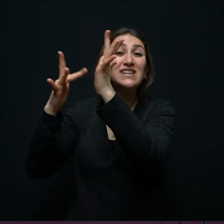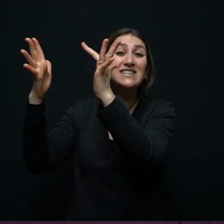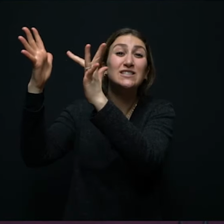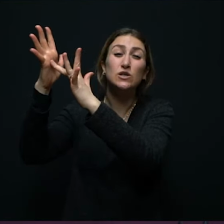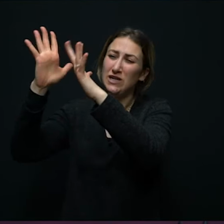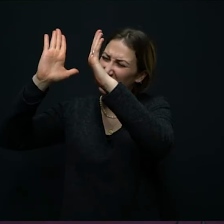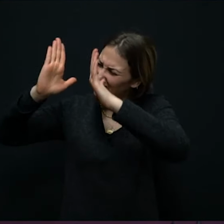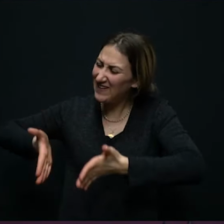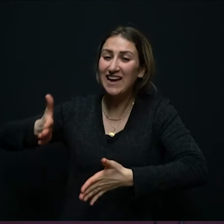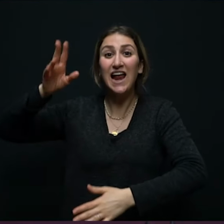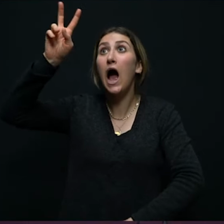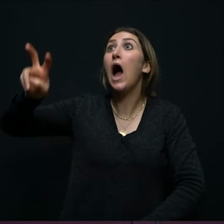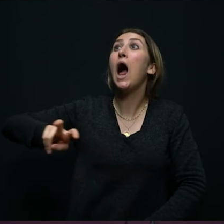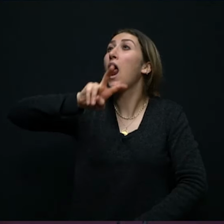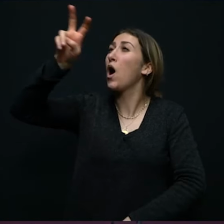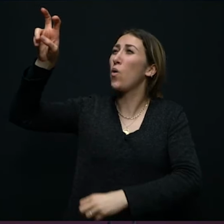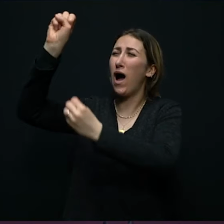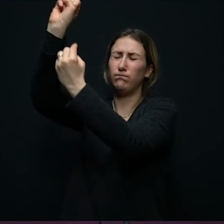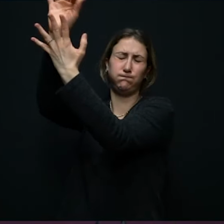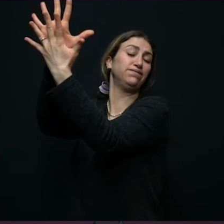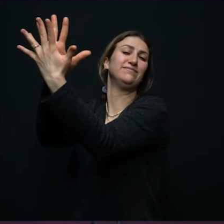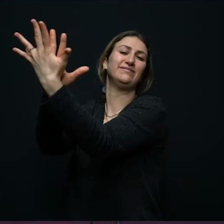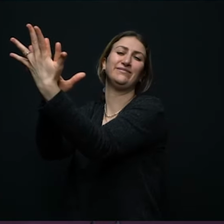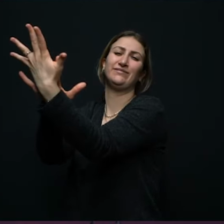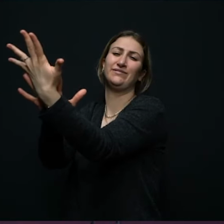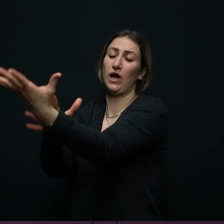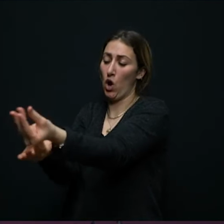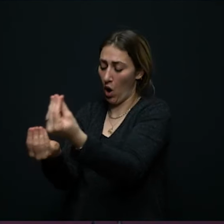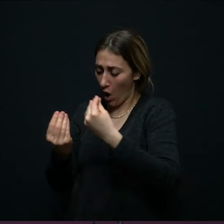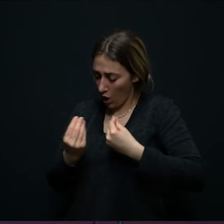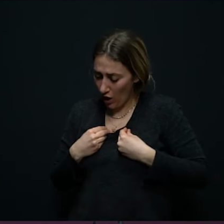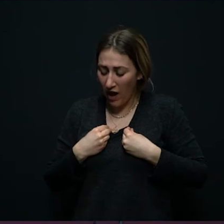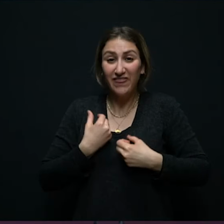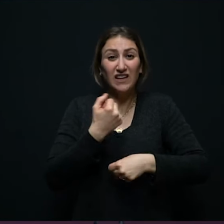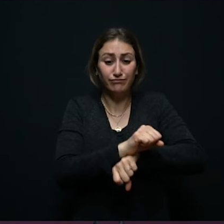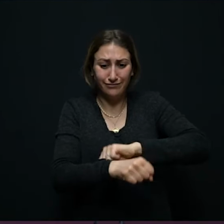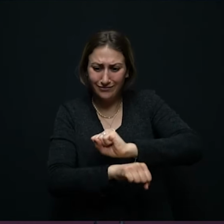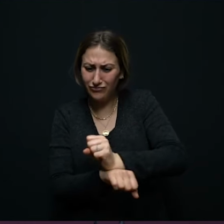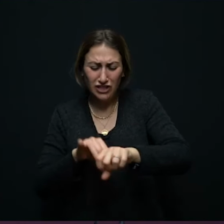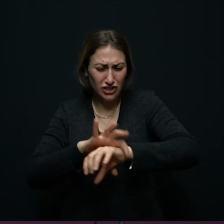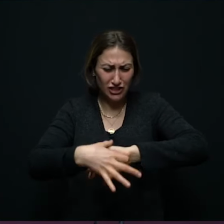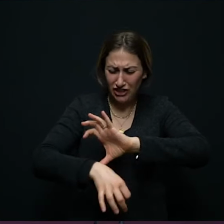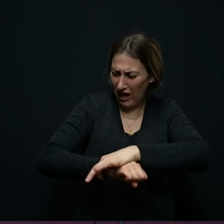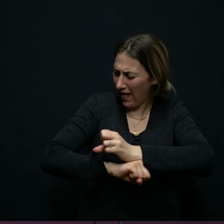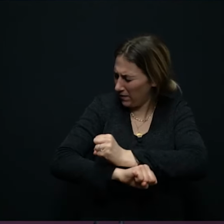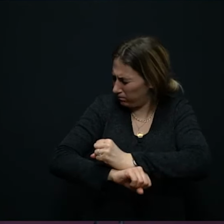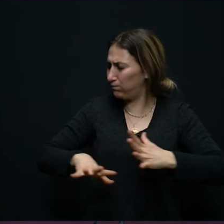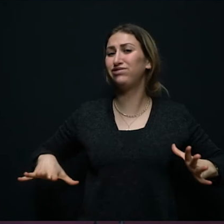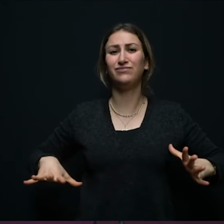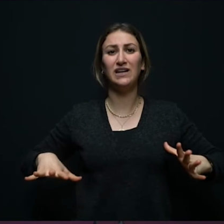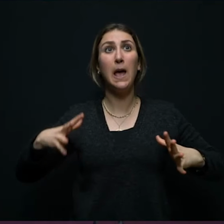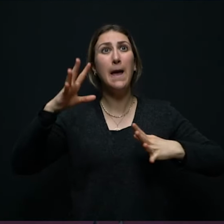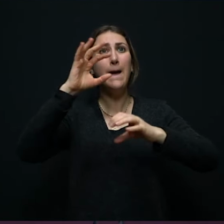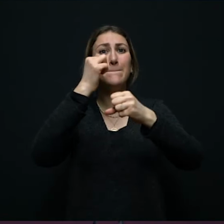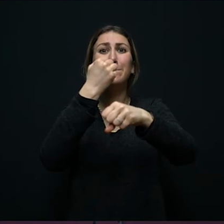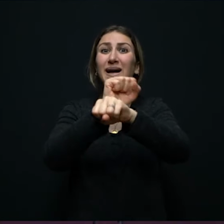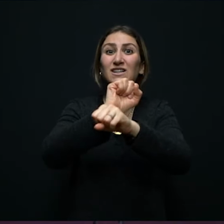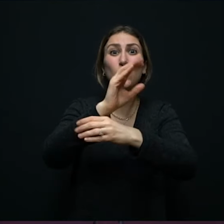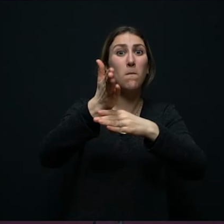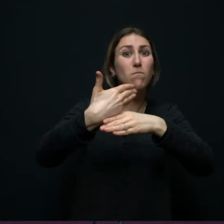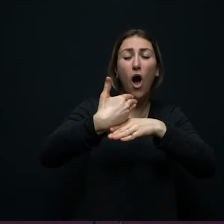à la croix pour ouvrir toutes les portes de toutes les prisons pour briser toutes les chaînes de tous les esclavages possible